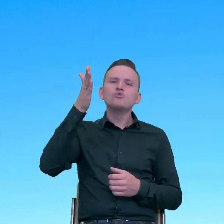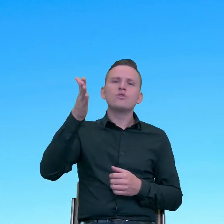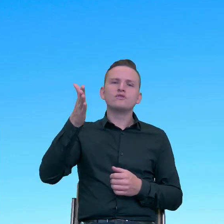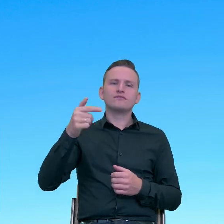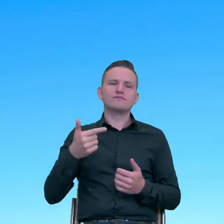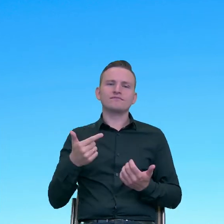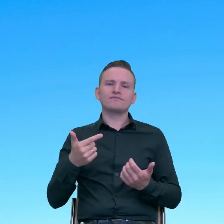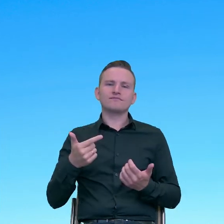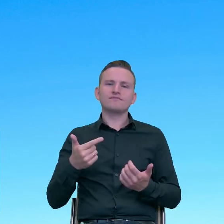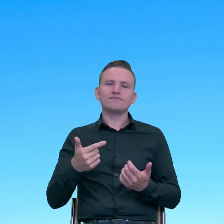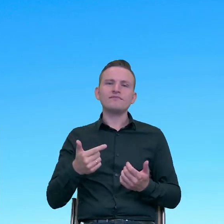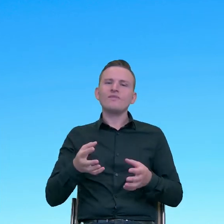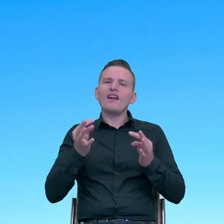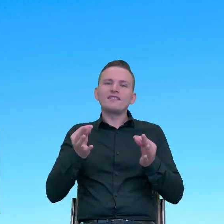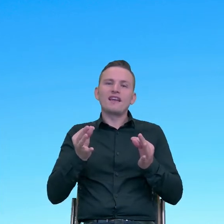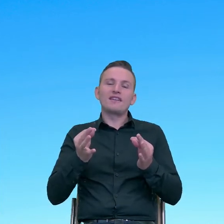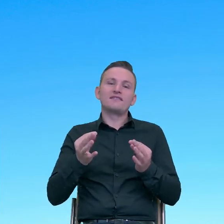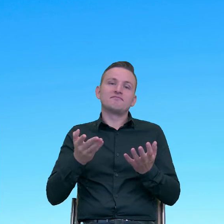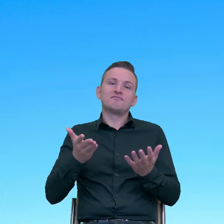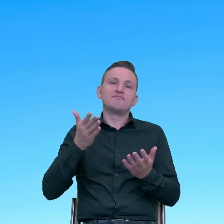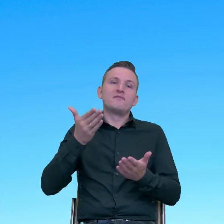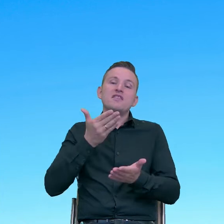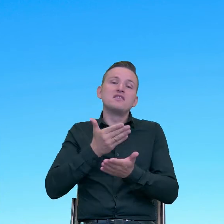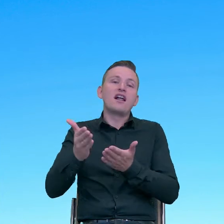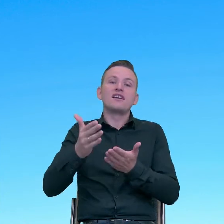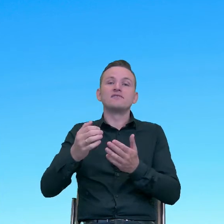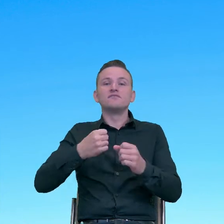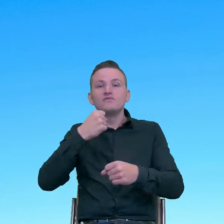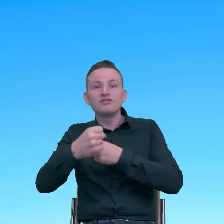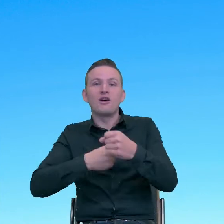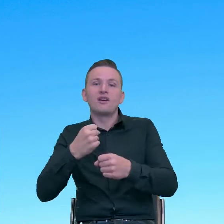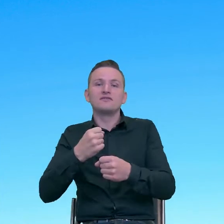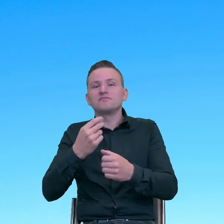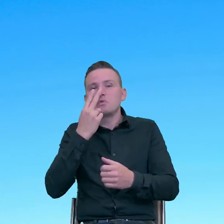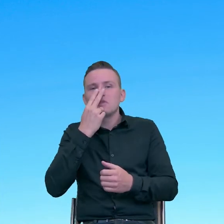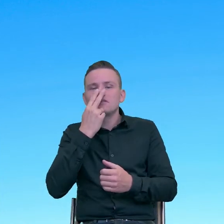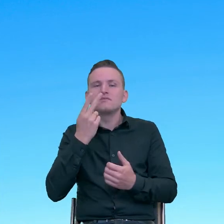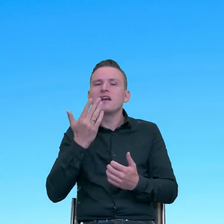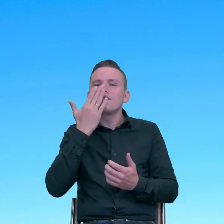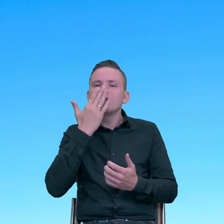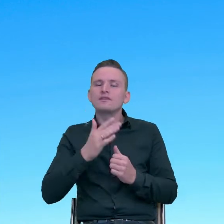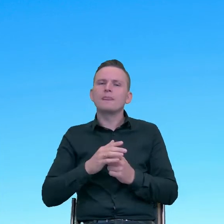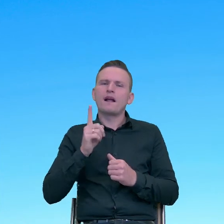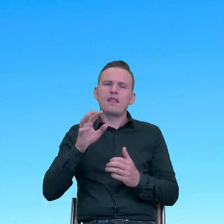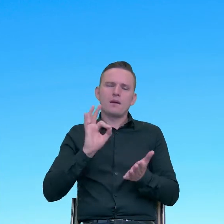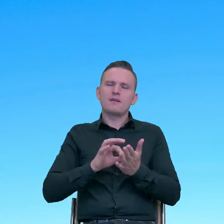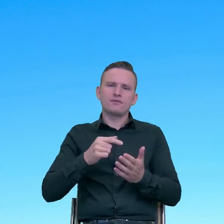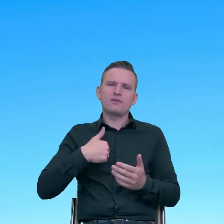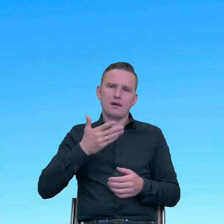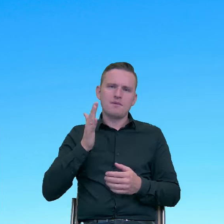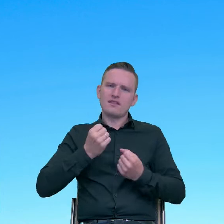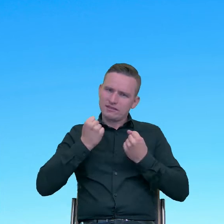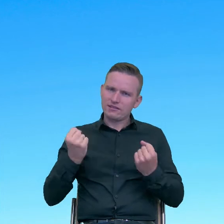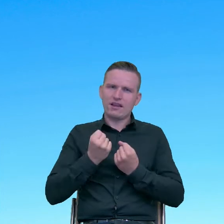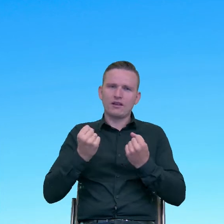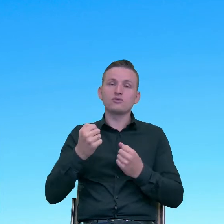sposób, natomiast nie daję ręki, że mi się to uda. Natomiast będę się starał, żeby właśnie